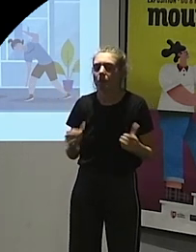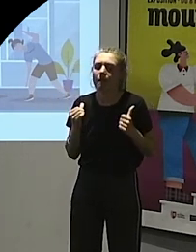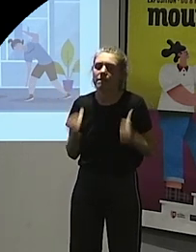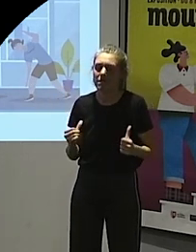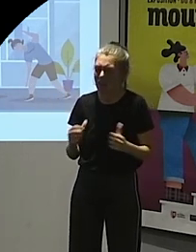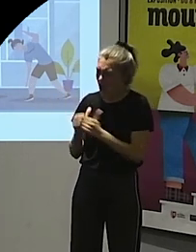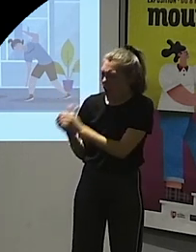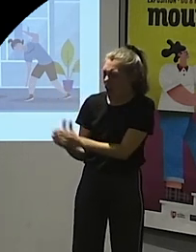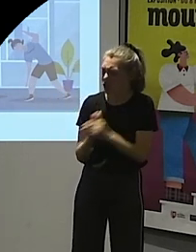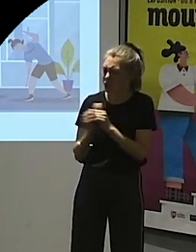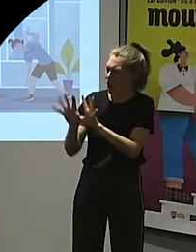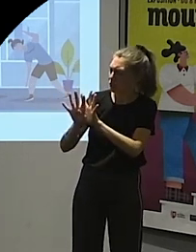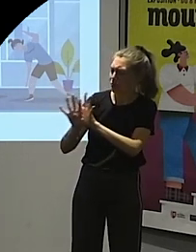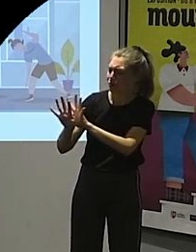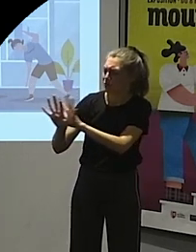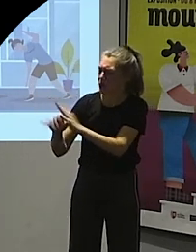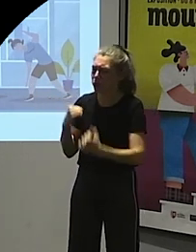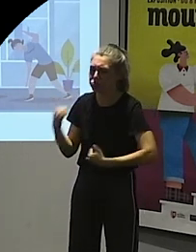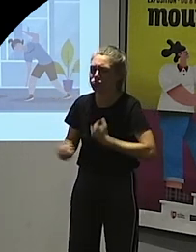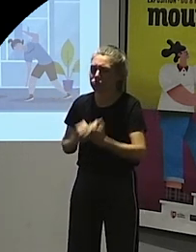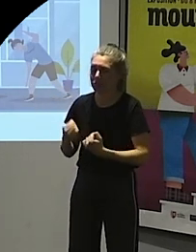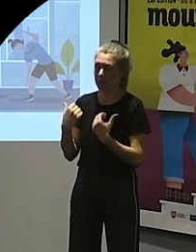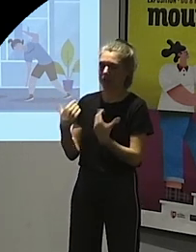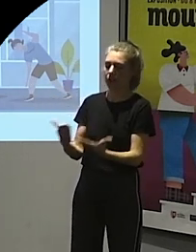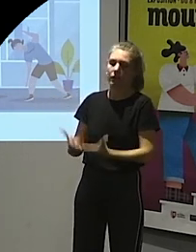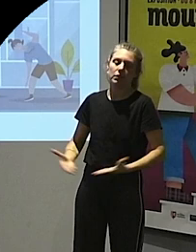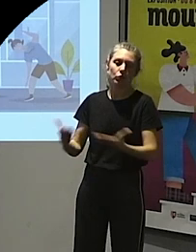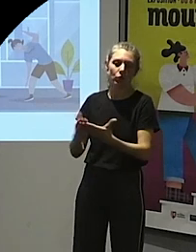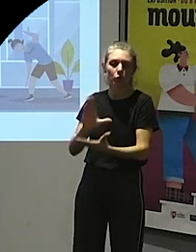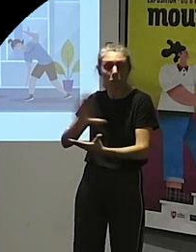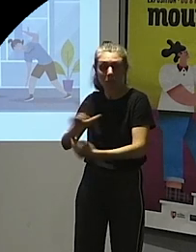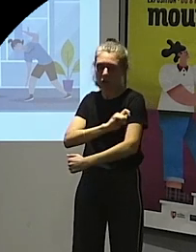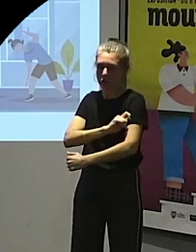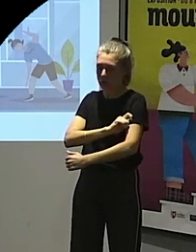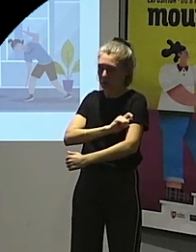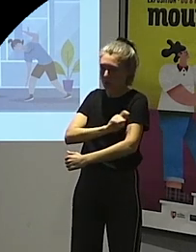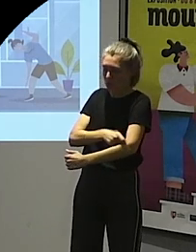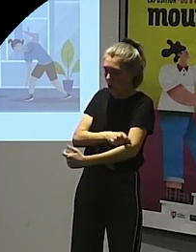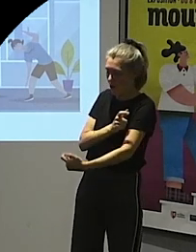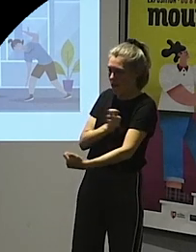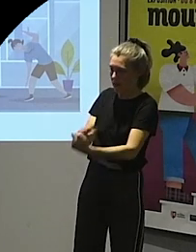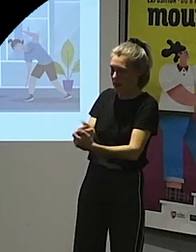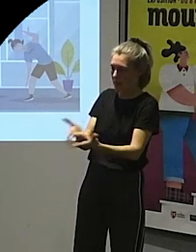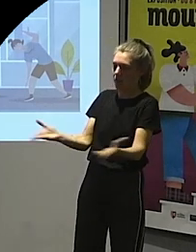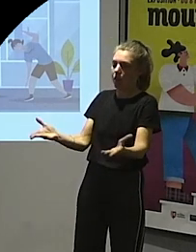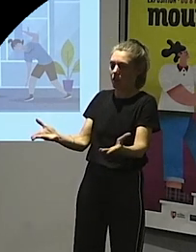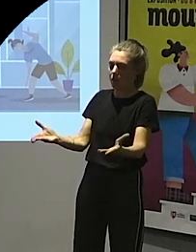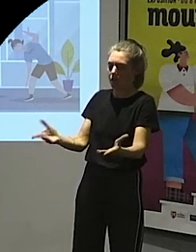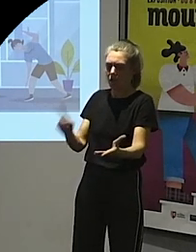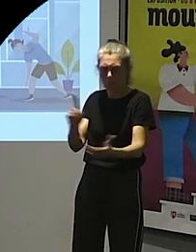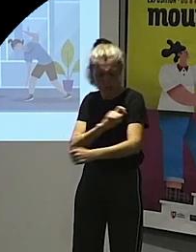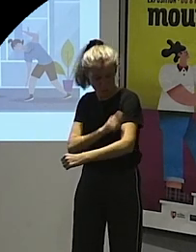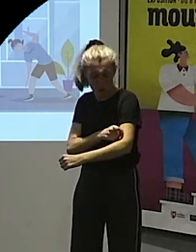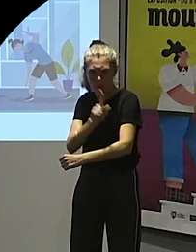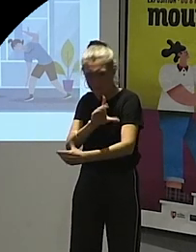Et ça, ce sont des moments, le sport adapté, mais moi, il y a eu beaucoup d'autres choses, l'ouverture et puis la confiance.